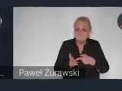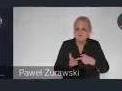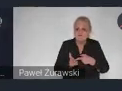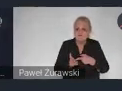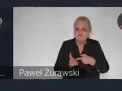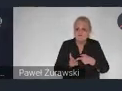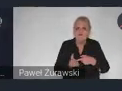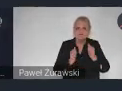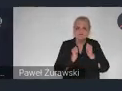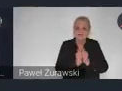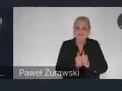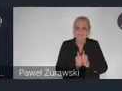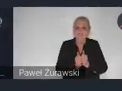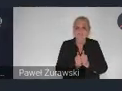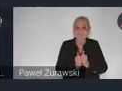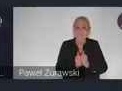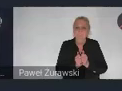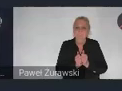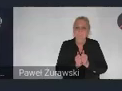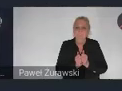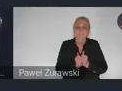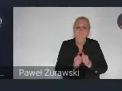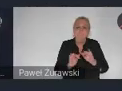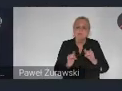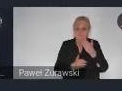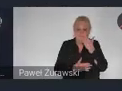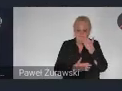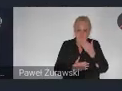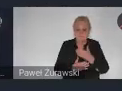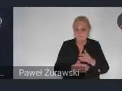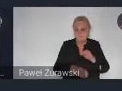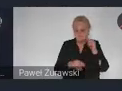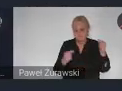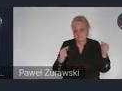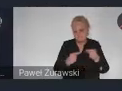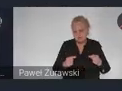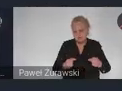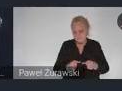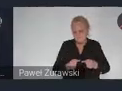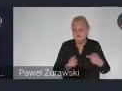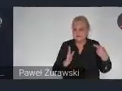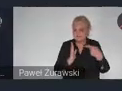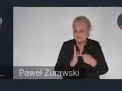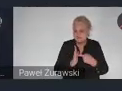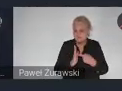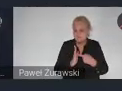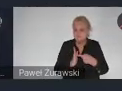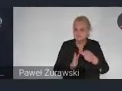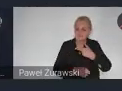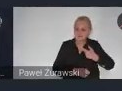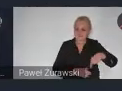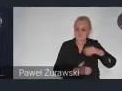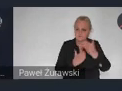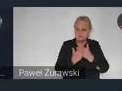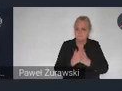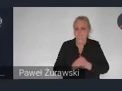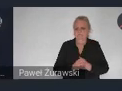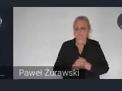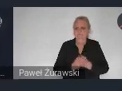zadania Takie które będą zgodne z celami naszego programu